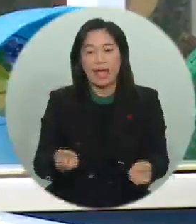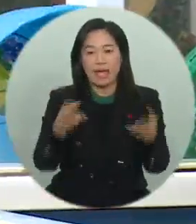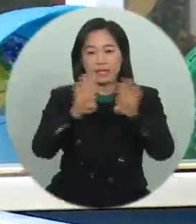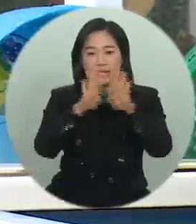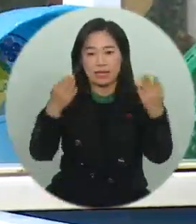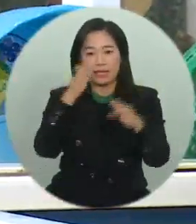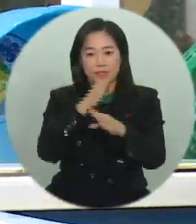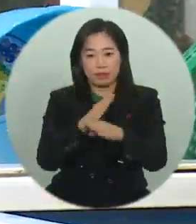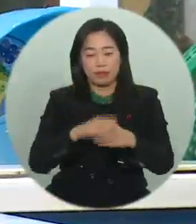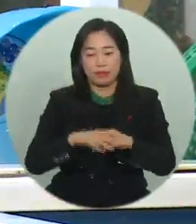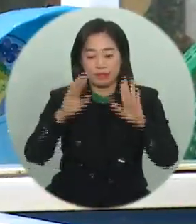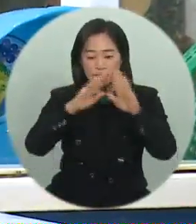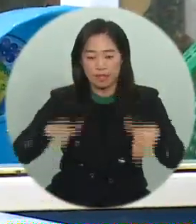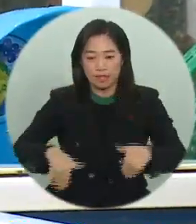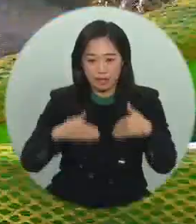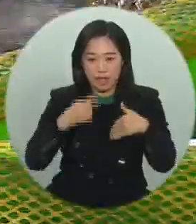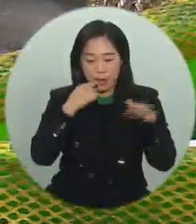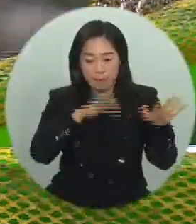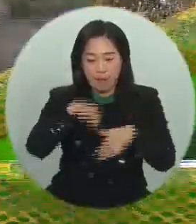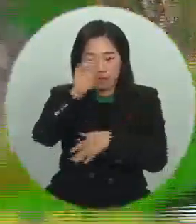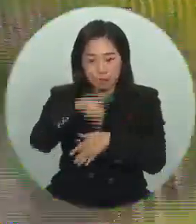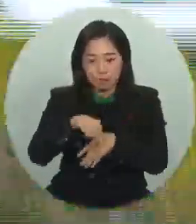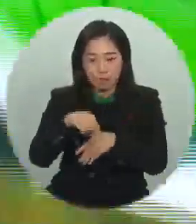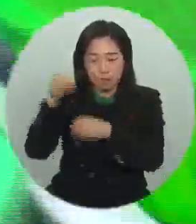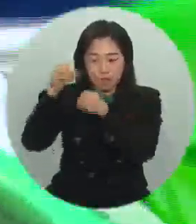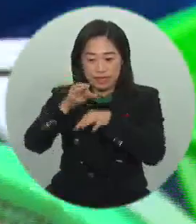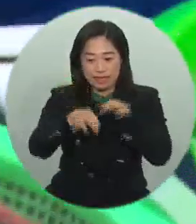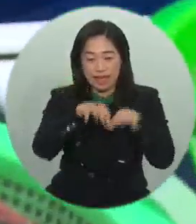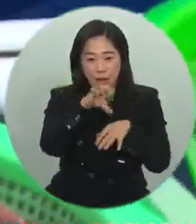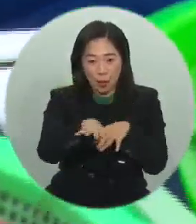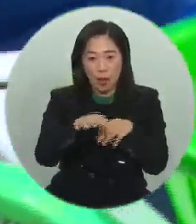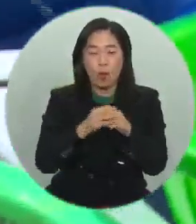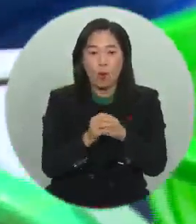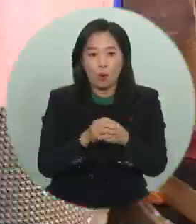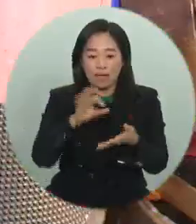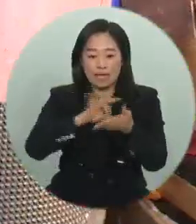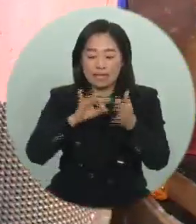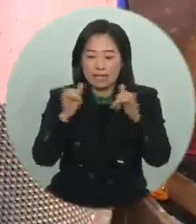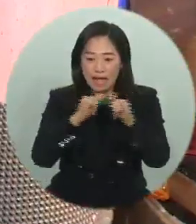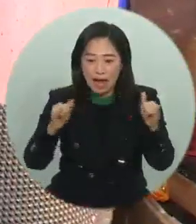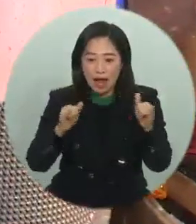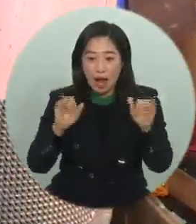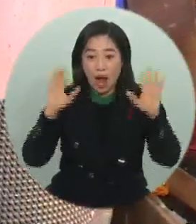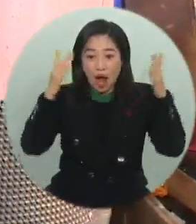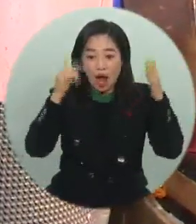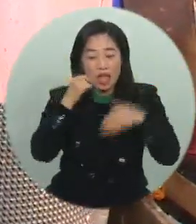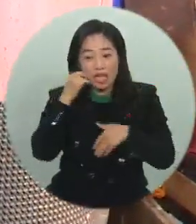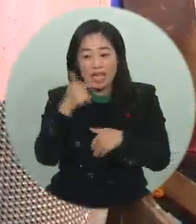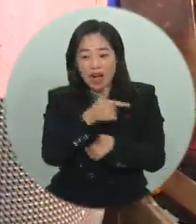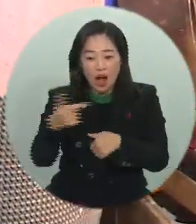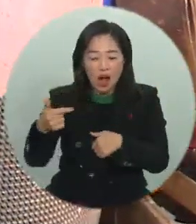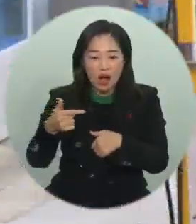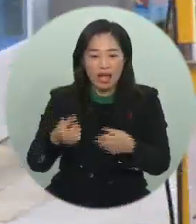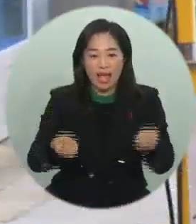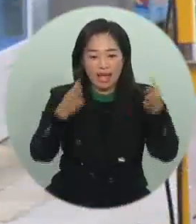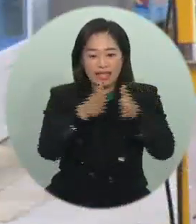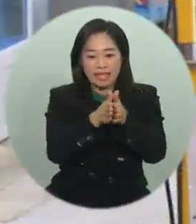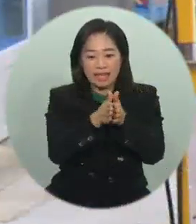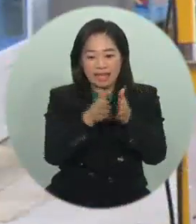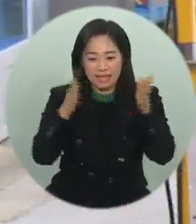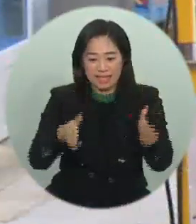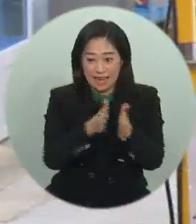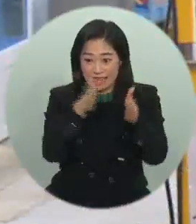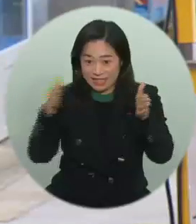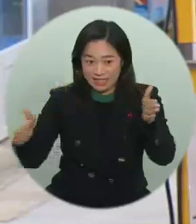있습니다. 전라남도와 해수부는 시장 상인과 소비자들의 호응이 높아지자 행사 기간도 늘렸습니다.